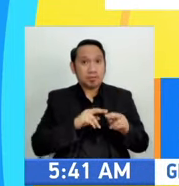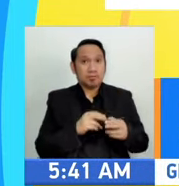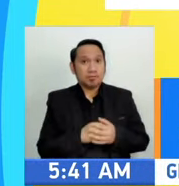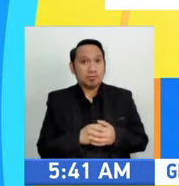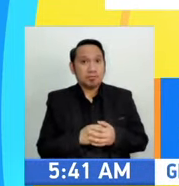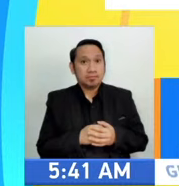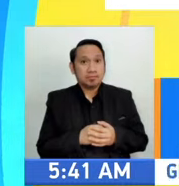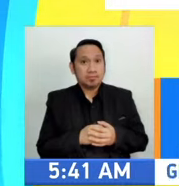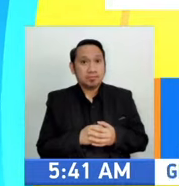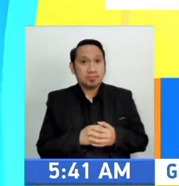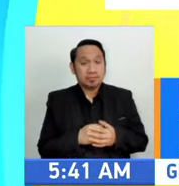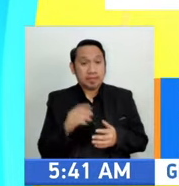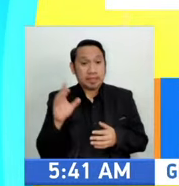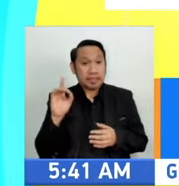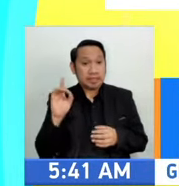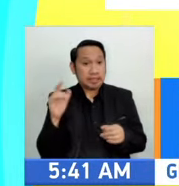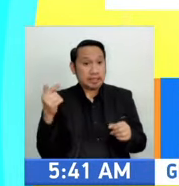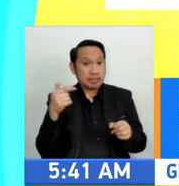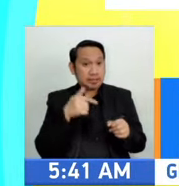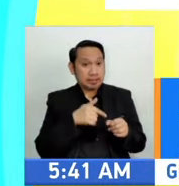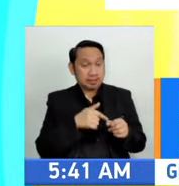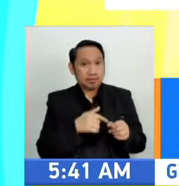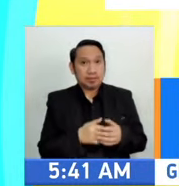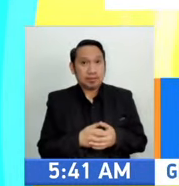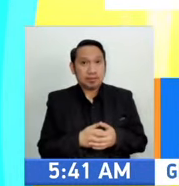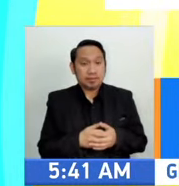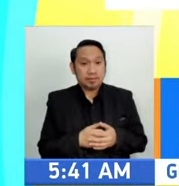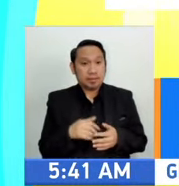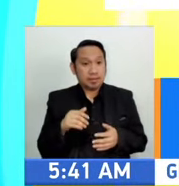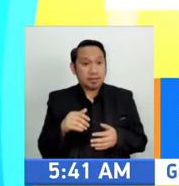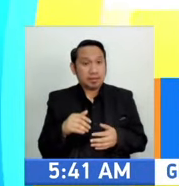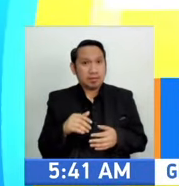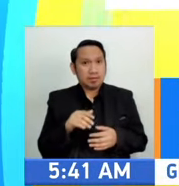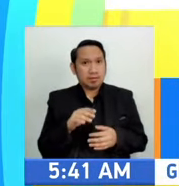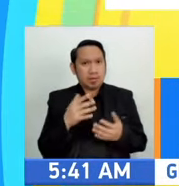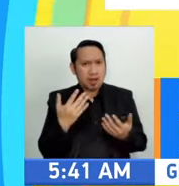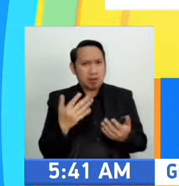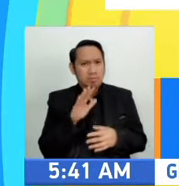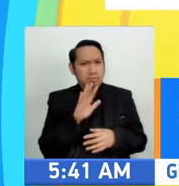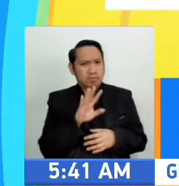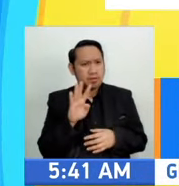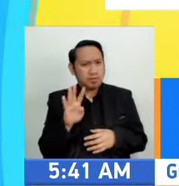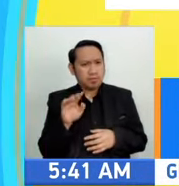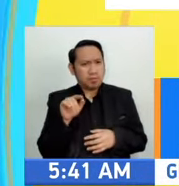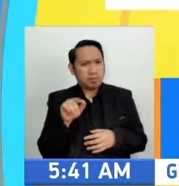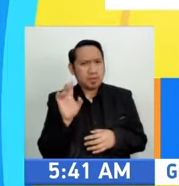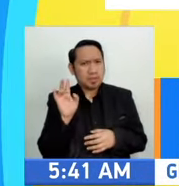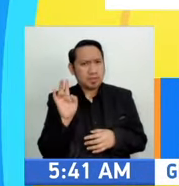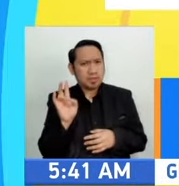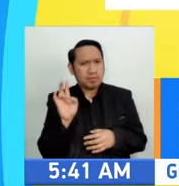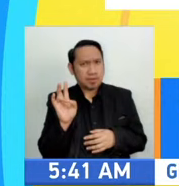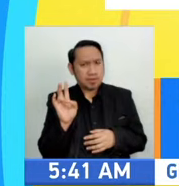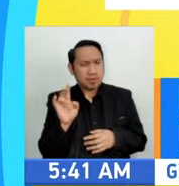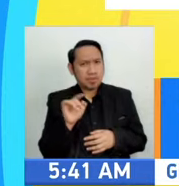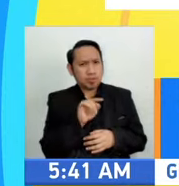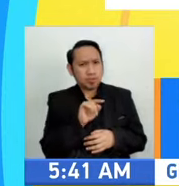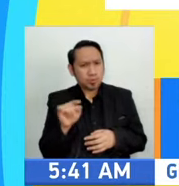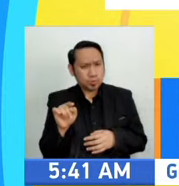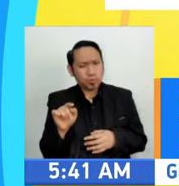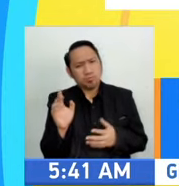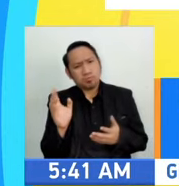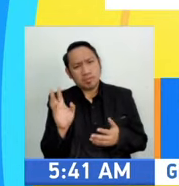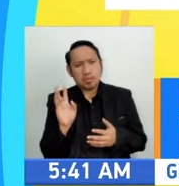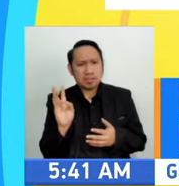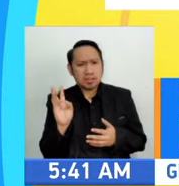sa diesel ngayon sa NCR ay nasa 54 pesos and 70 centavos hanggang 68 pesos and